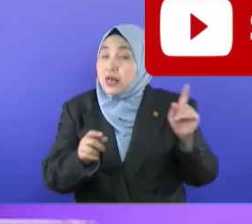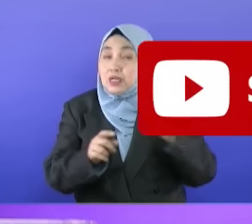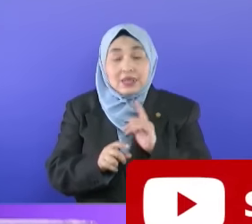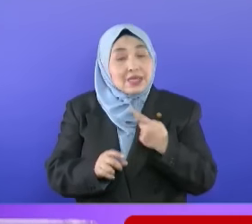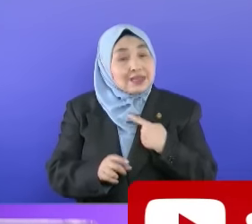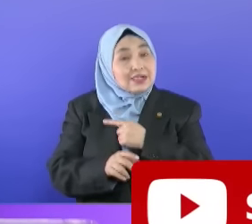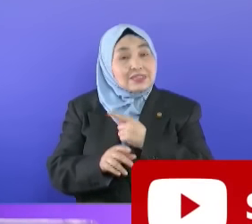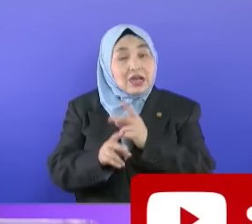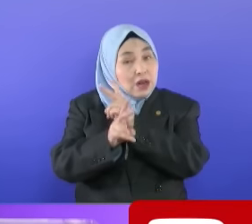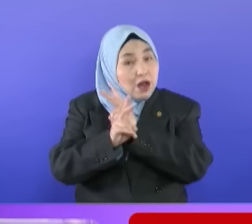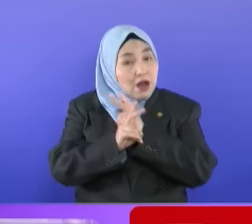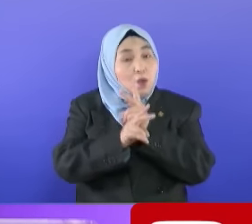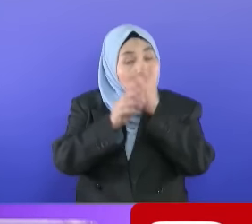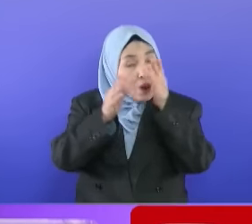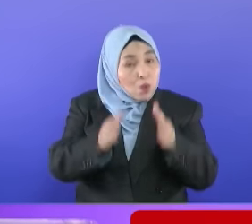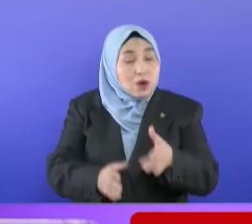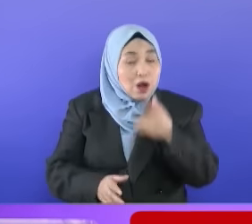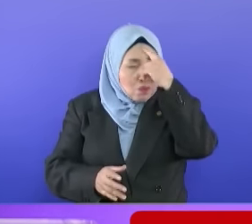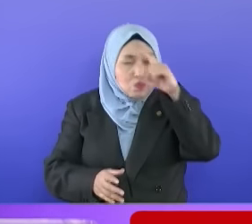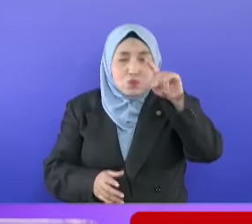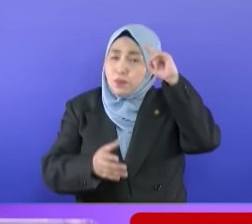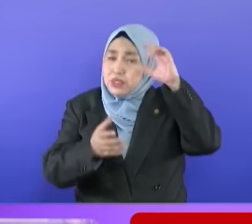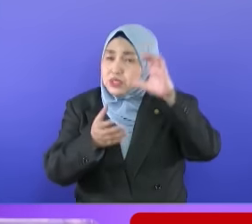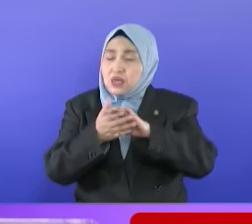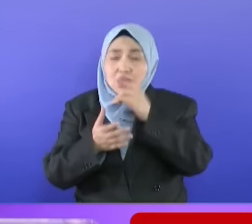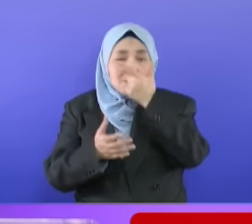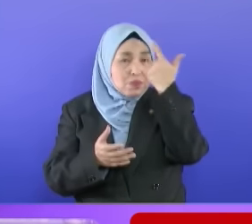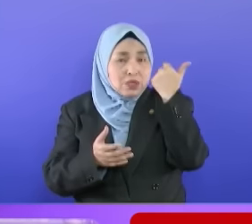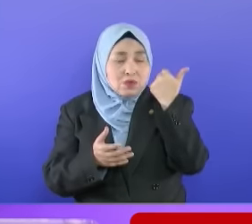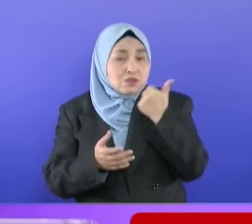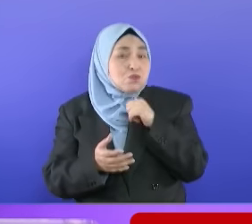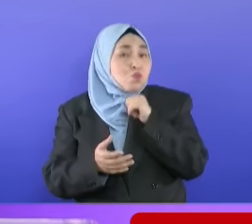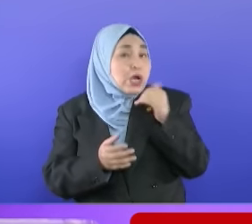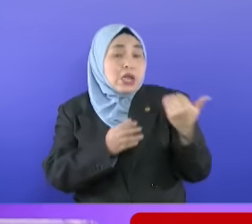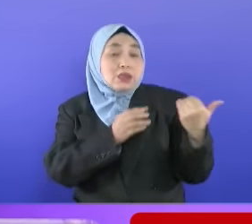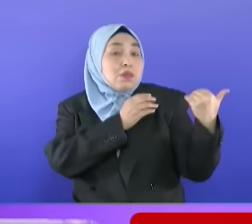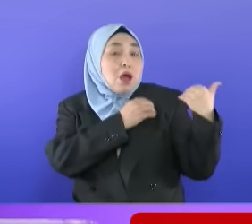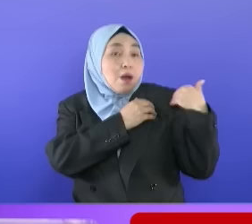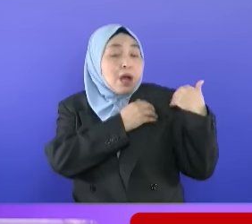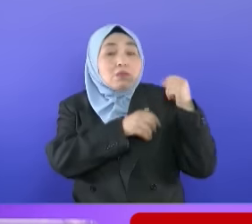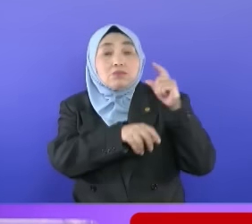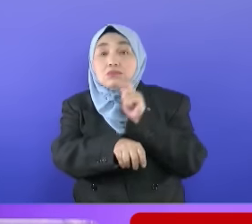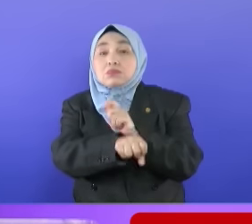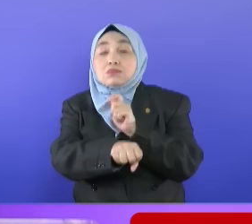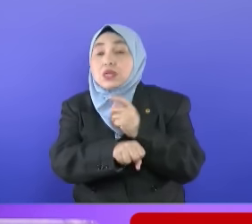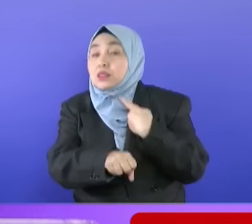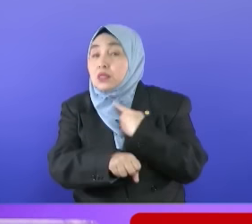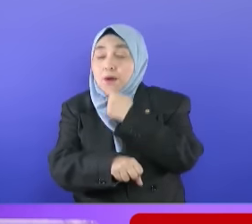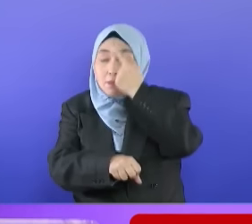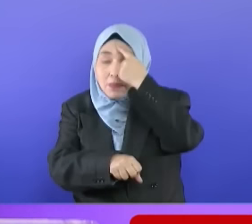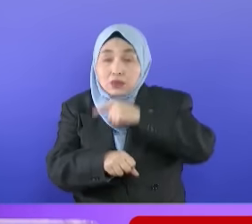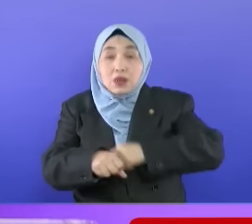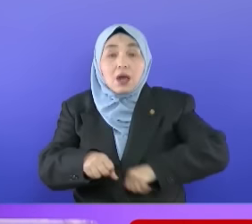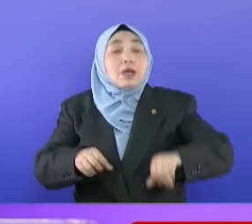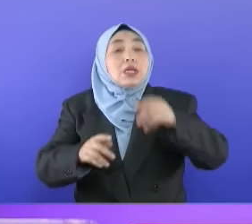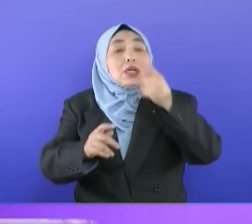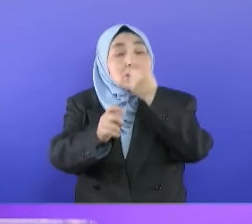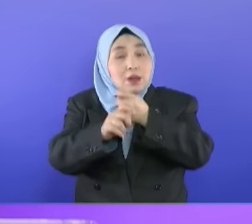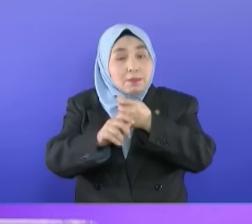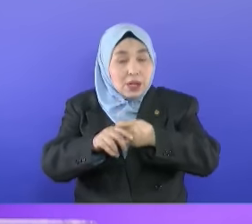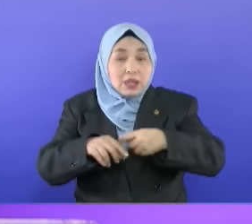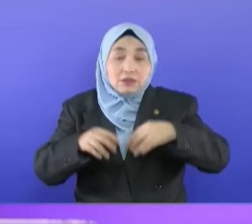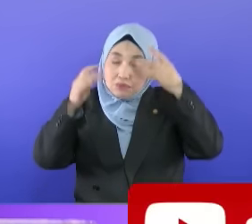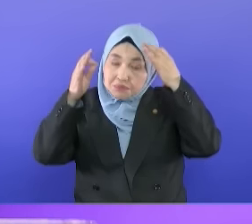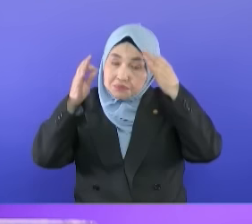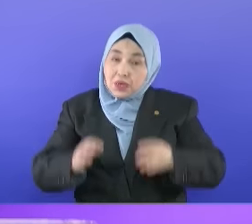kita Kawal orang untuk percaya karena bukan tugas kita menentukan Qada sebagaimana yang kita